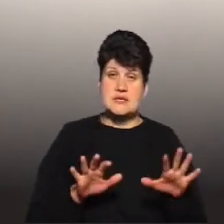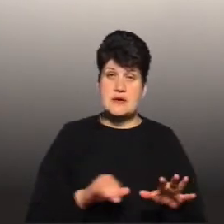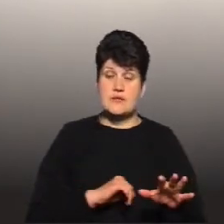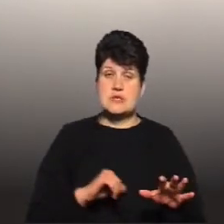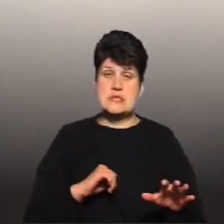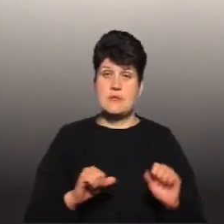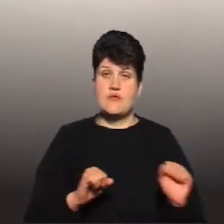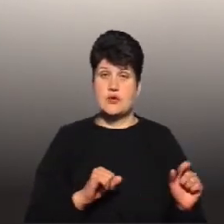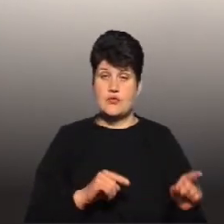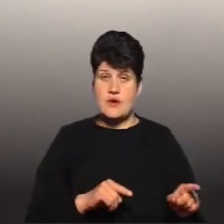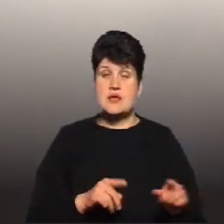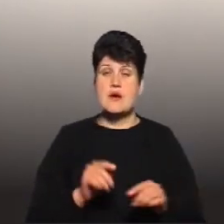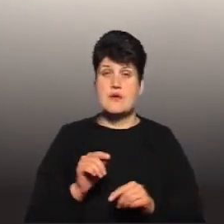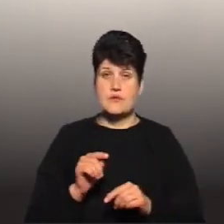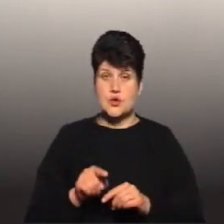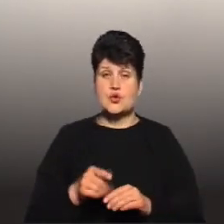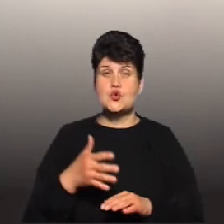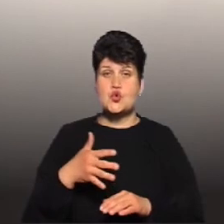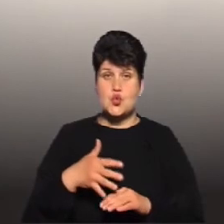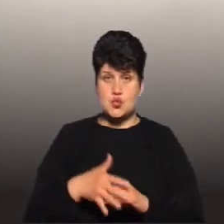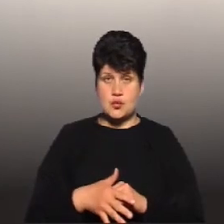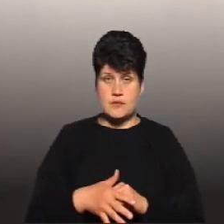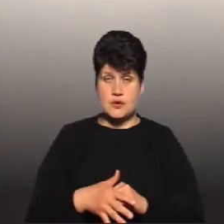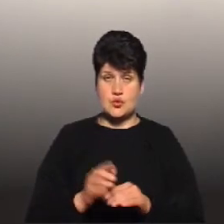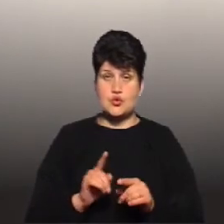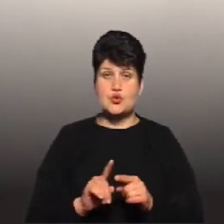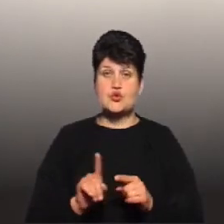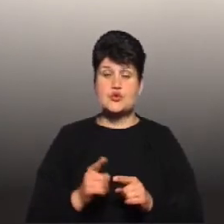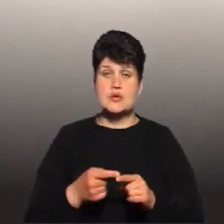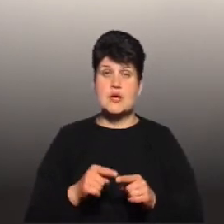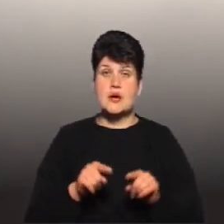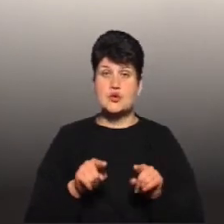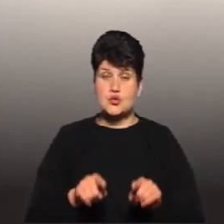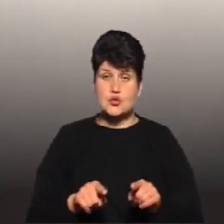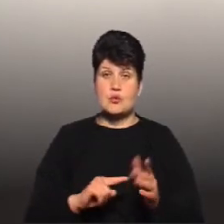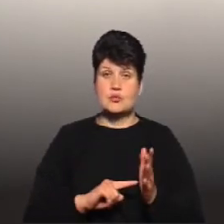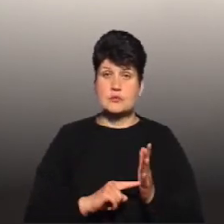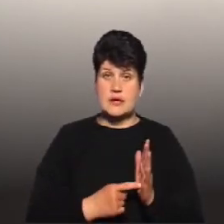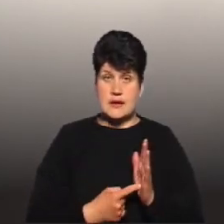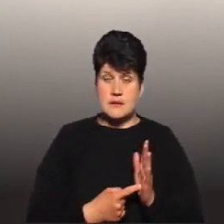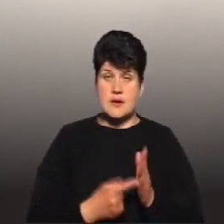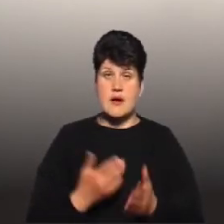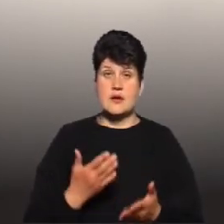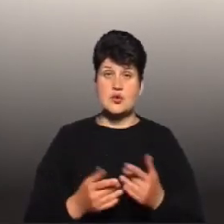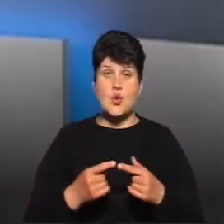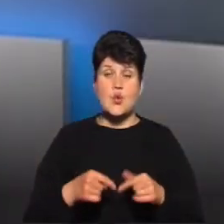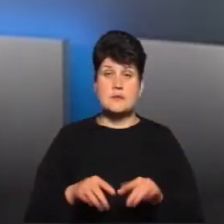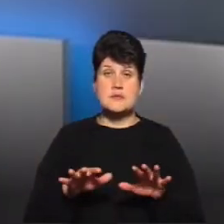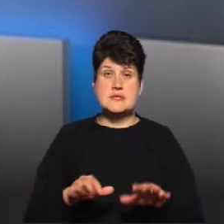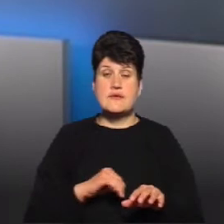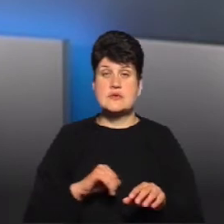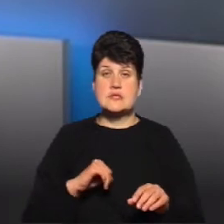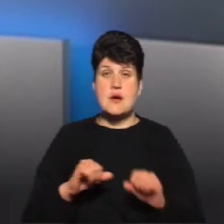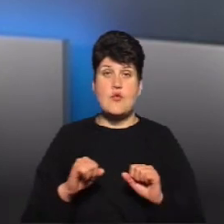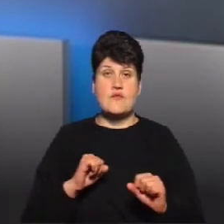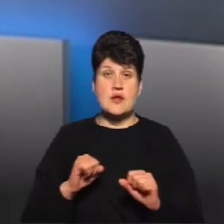ліквідовано, то зрозуміло, що на цьому і ставиться крапка, але якщо орган місцевого самоврядування не